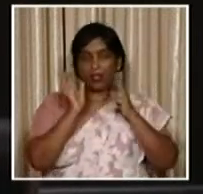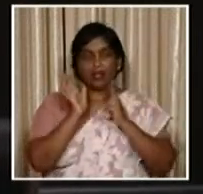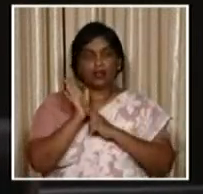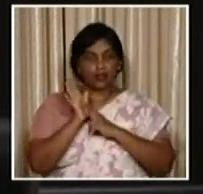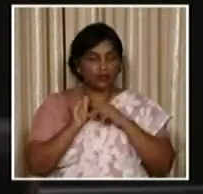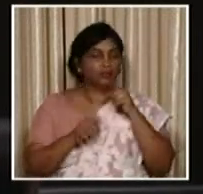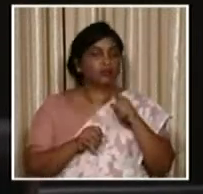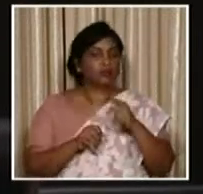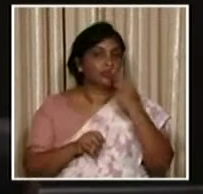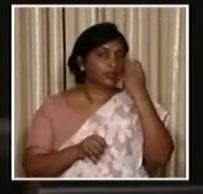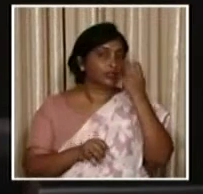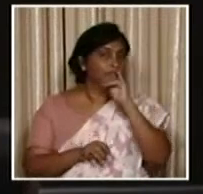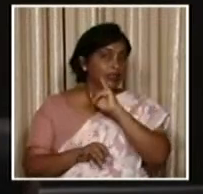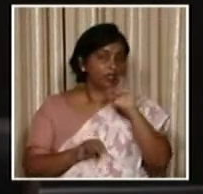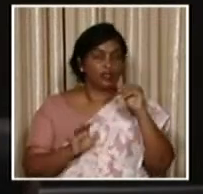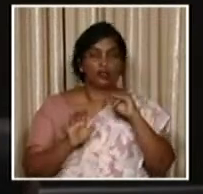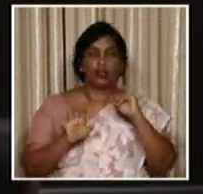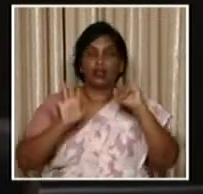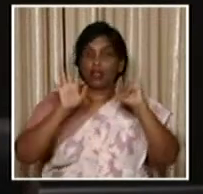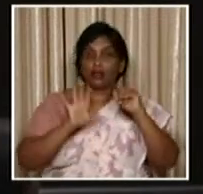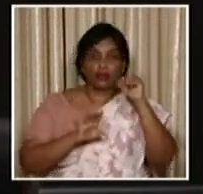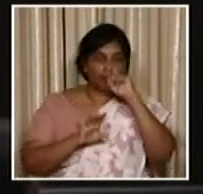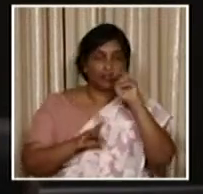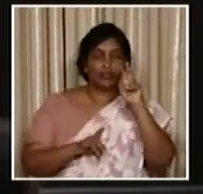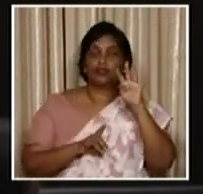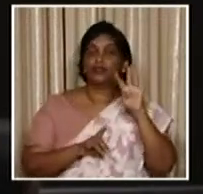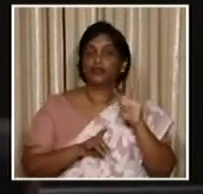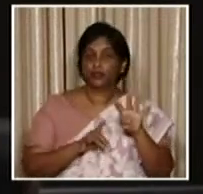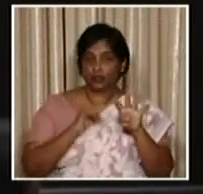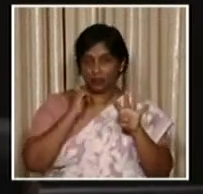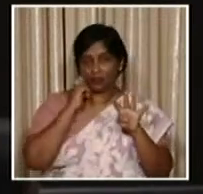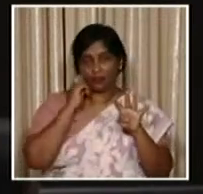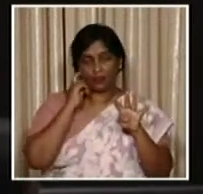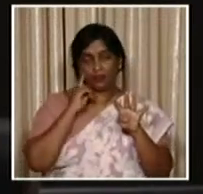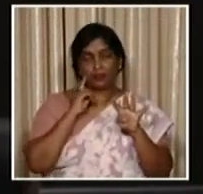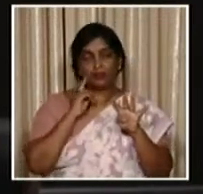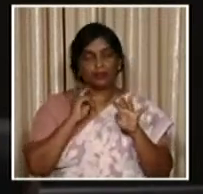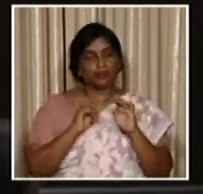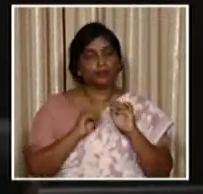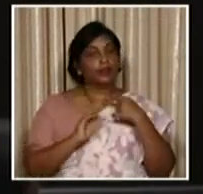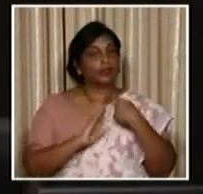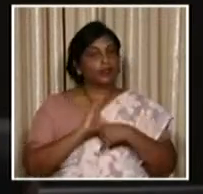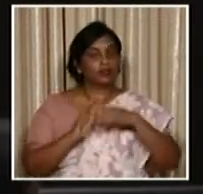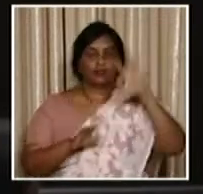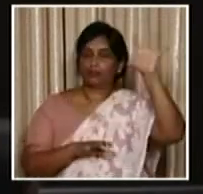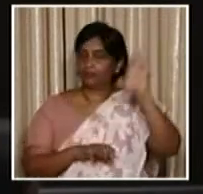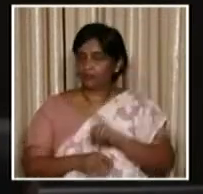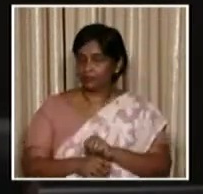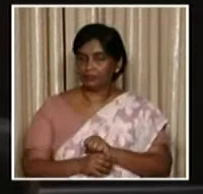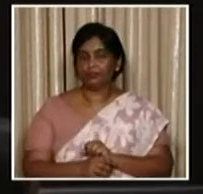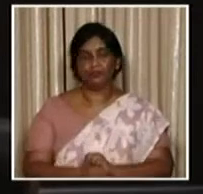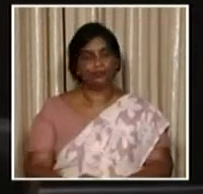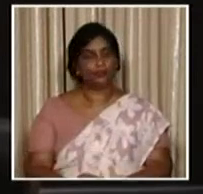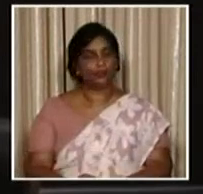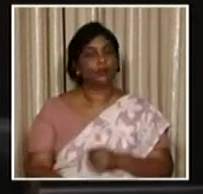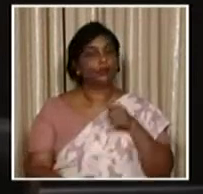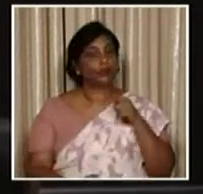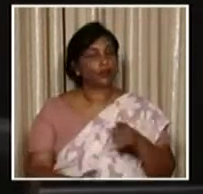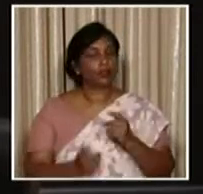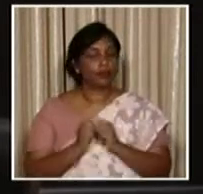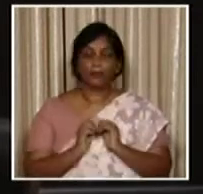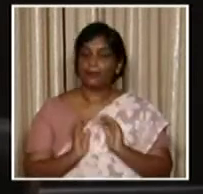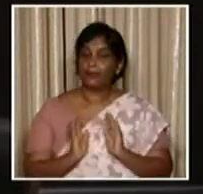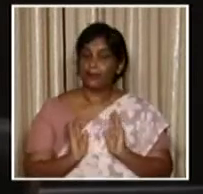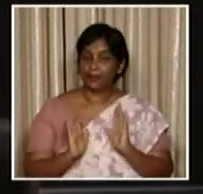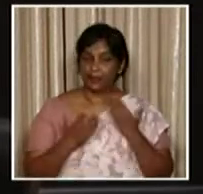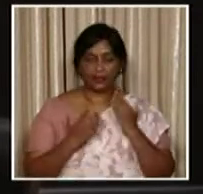මෞලවිව 2016 6 වෙනි මාසේ 24 වෙනිදා මේ රටට ගෙන්න ගන්නවා මේ ආරම්භ